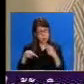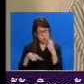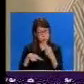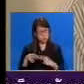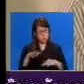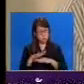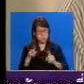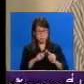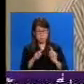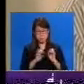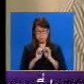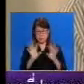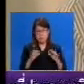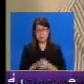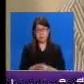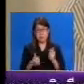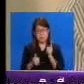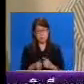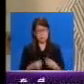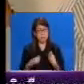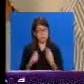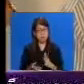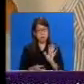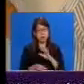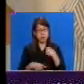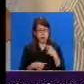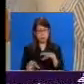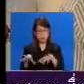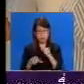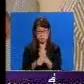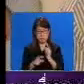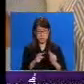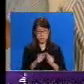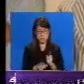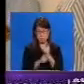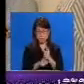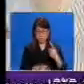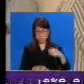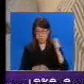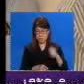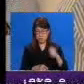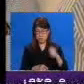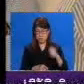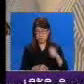างถึงที่สุดและจะไม่ยอมให้มีกระบวนการใดมาขัดขวางกระบวนการยุติธรรมอย่างแน่นอนค่ะ